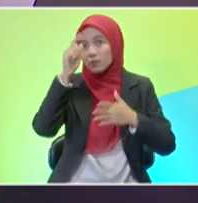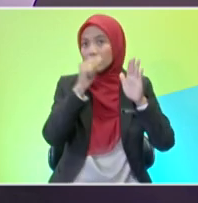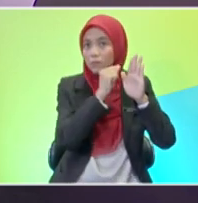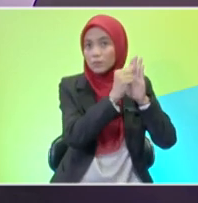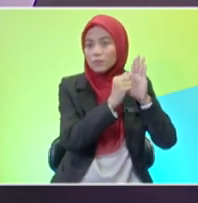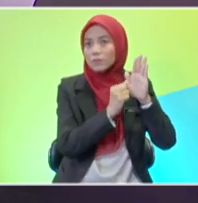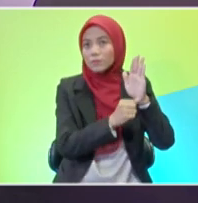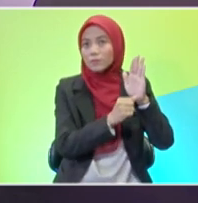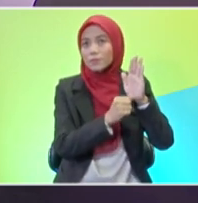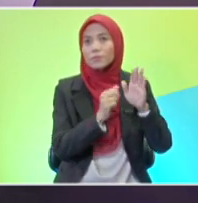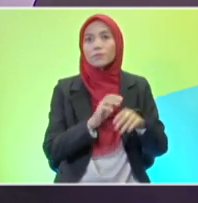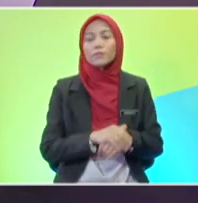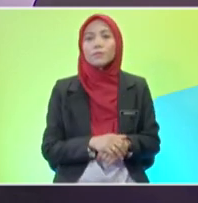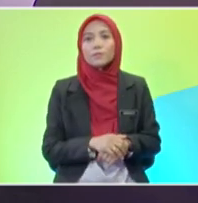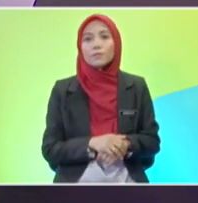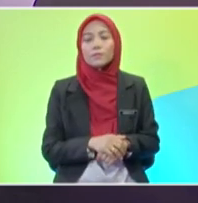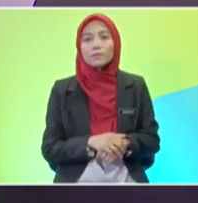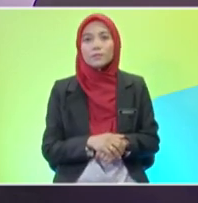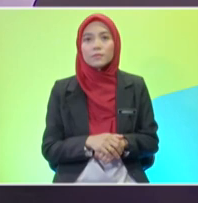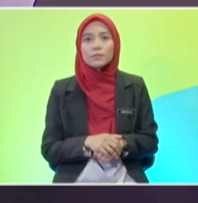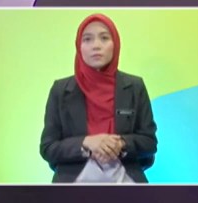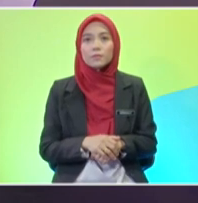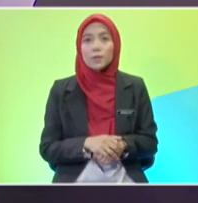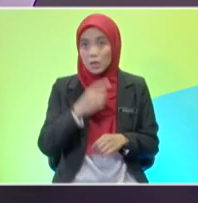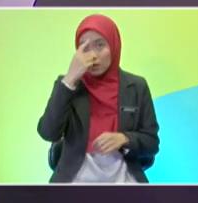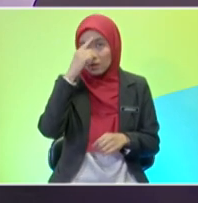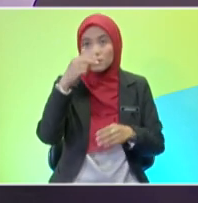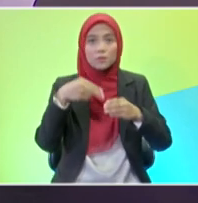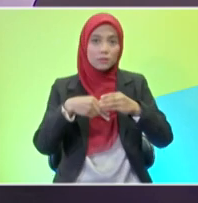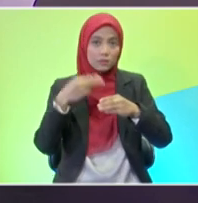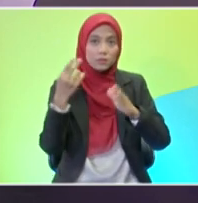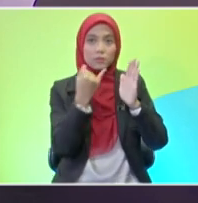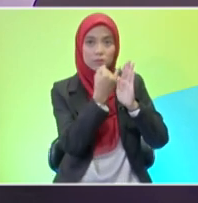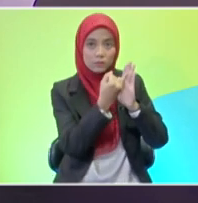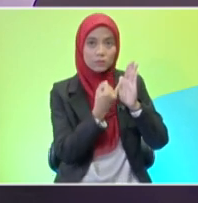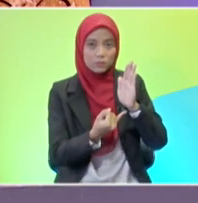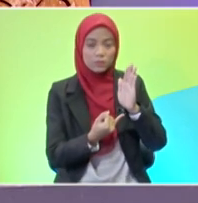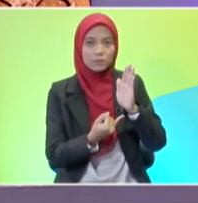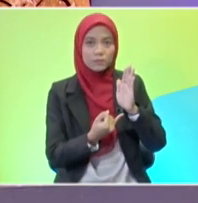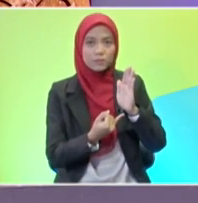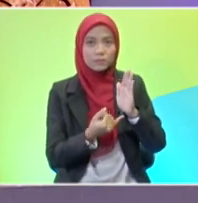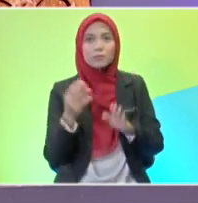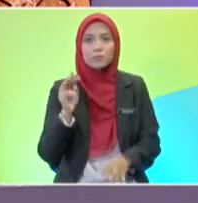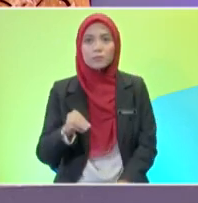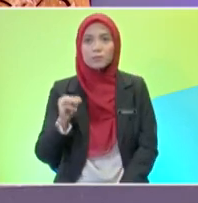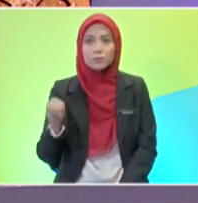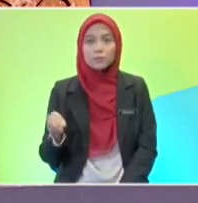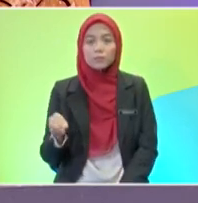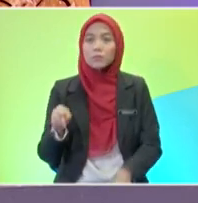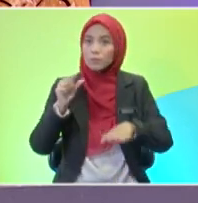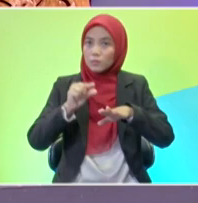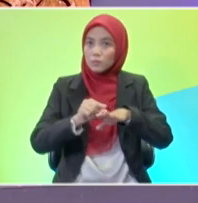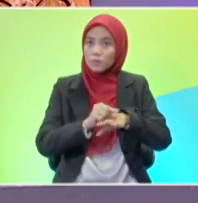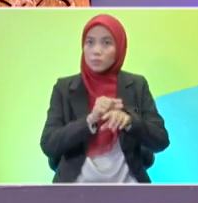oke kita nak motif Oke untuk menghasilkan motifnya cadangkan murid-murid menggunakan pembaris